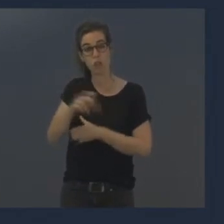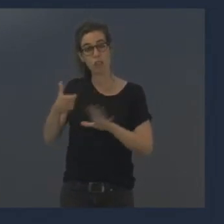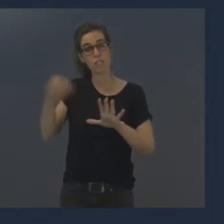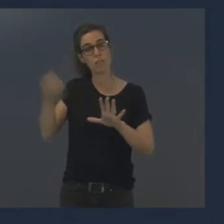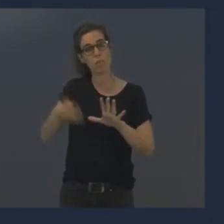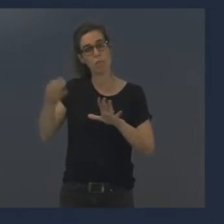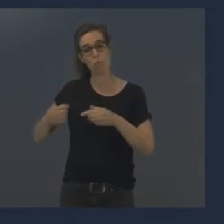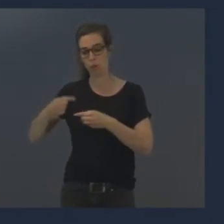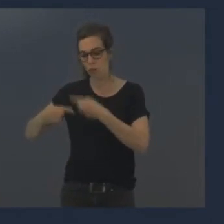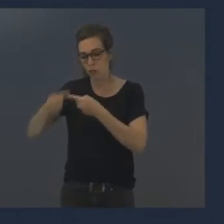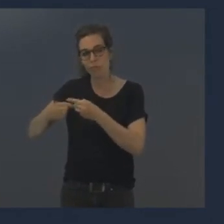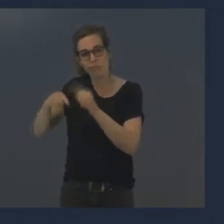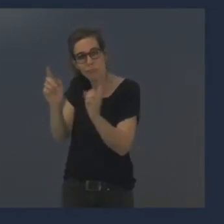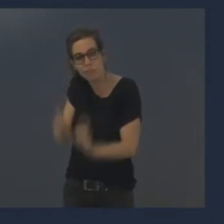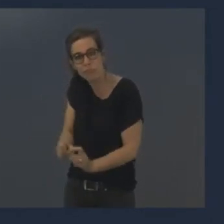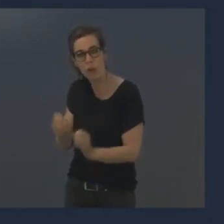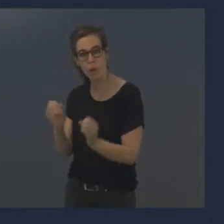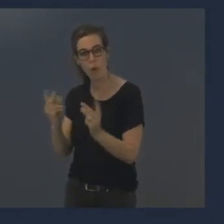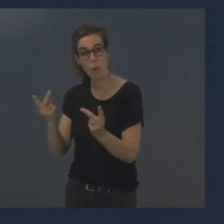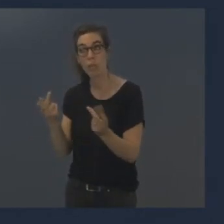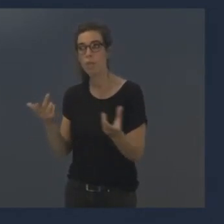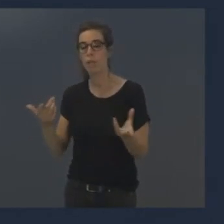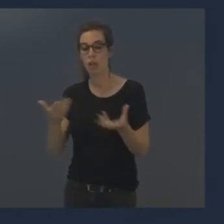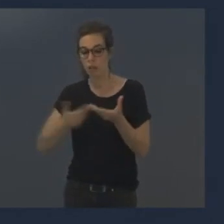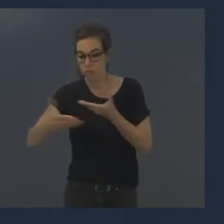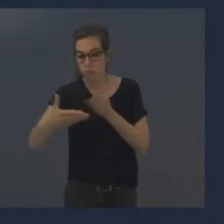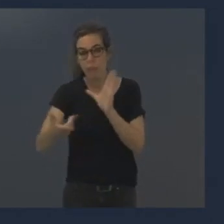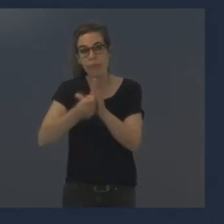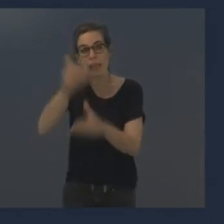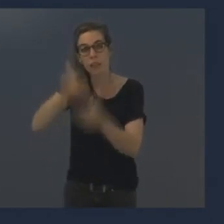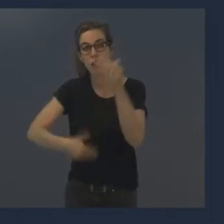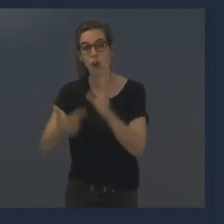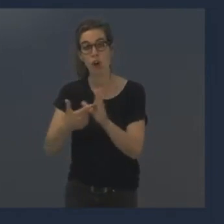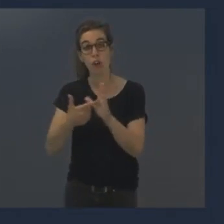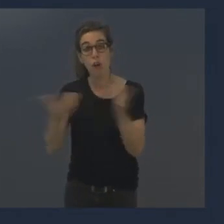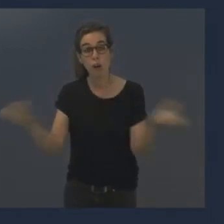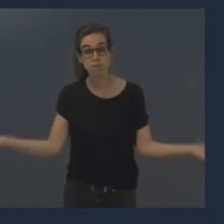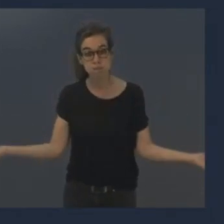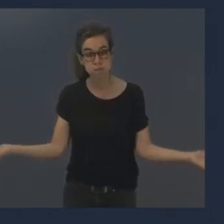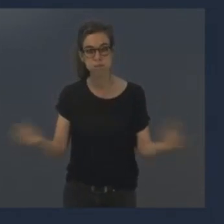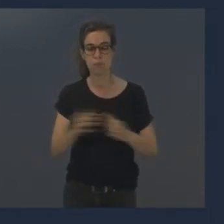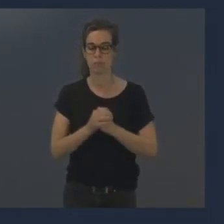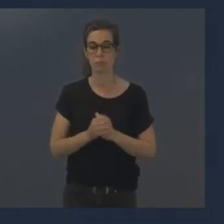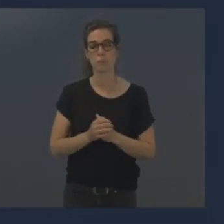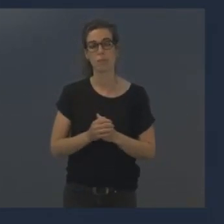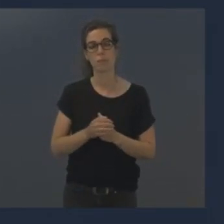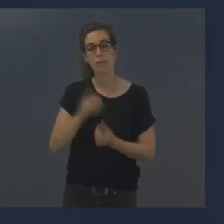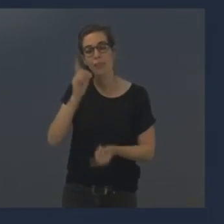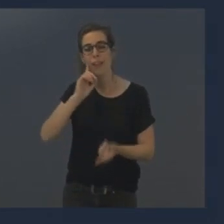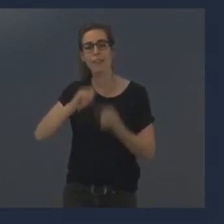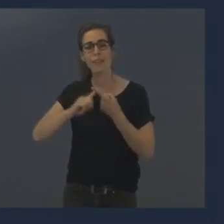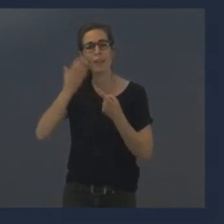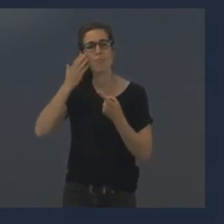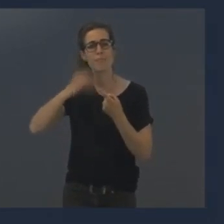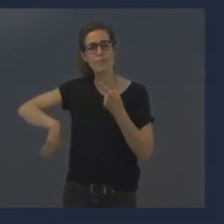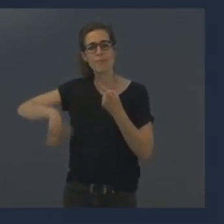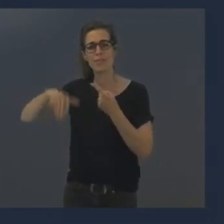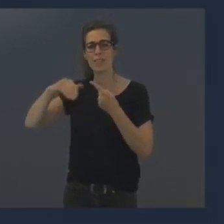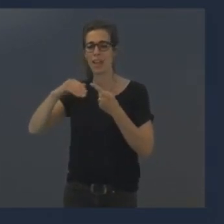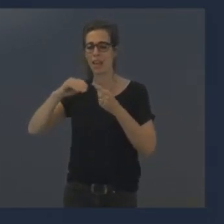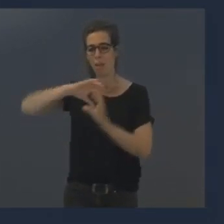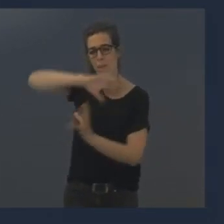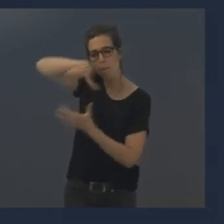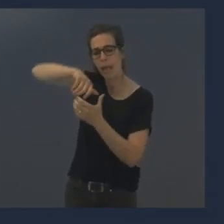à quand et à quel horizon? Donc, dans les effets attendus sur les émissions de gaz à effet de serre, vous ne donnez aucun